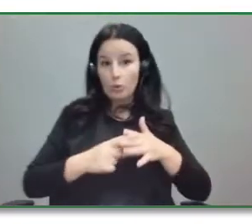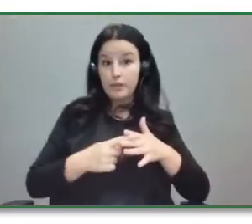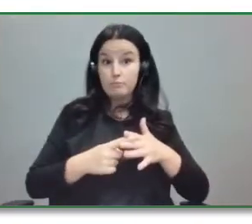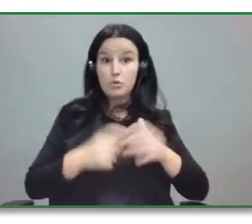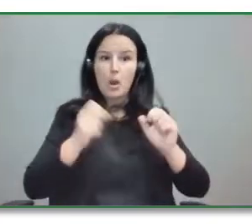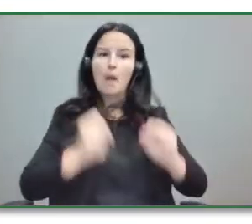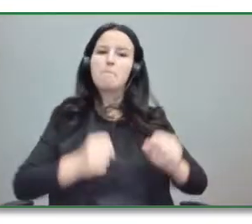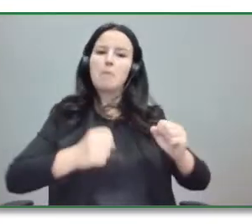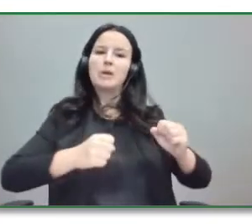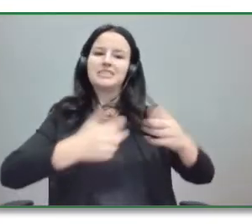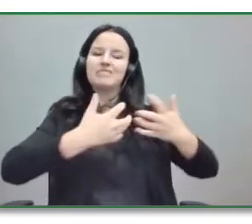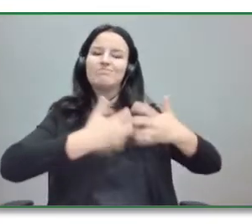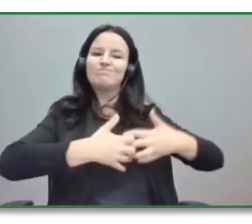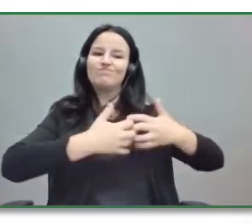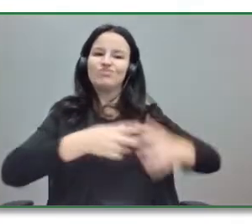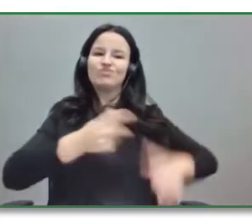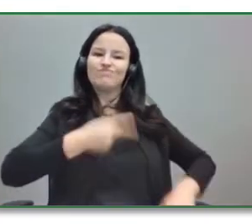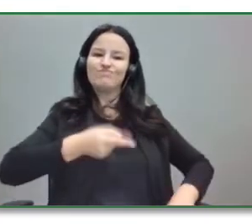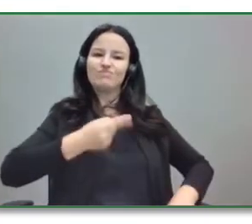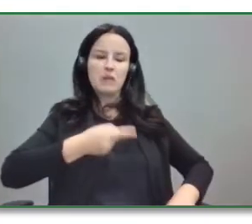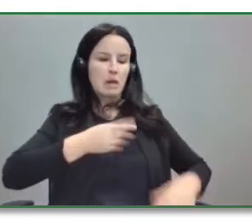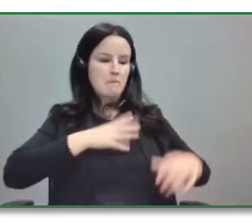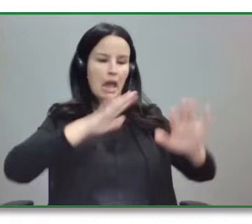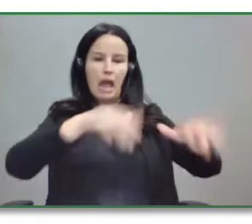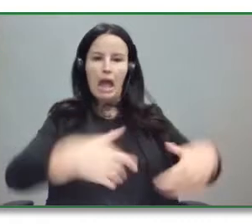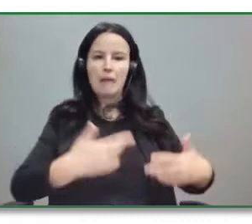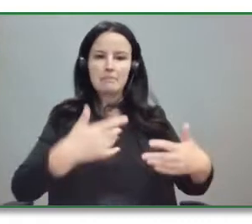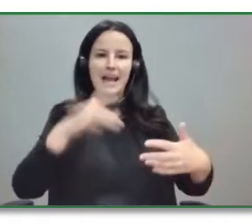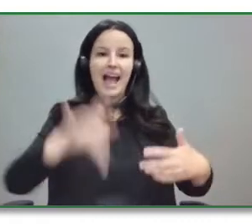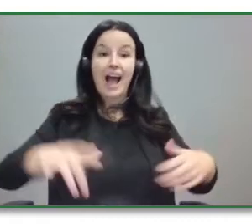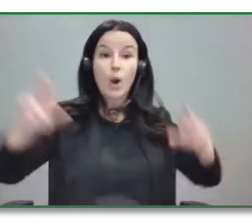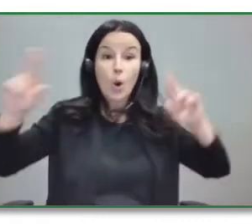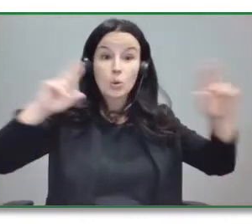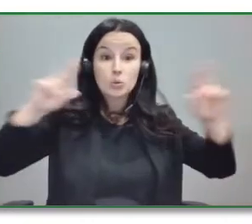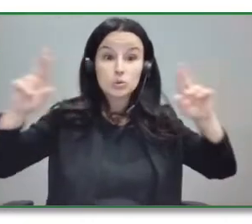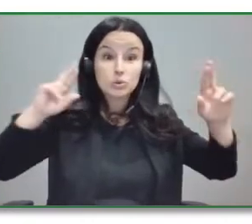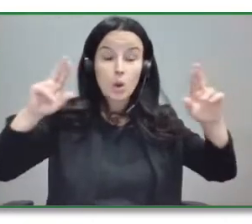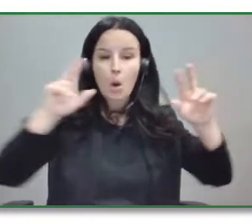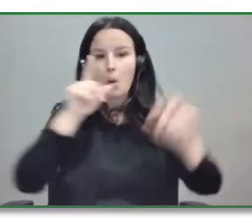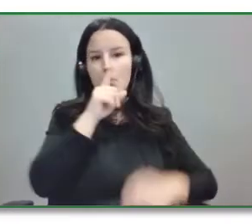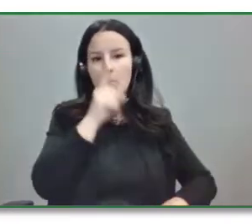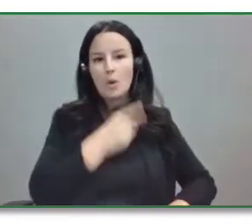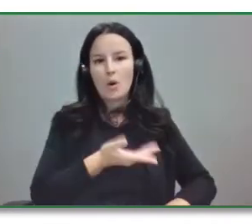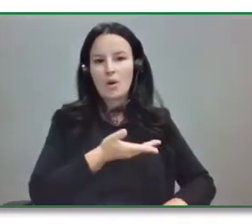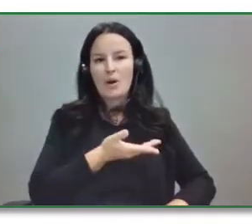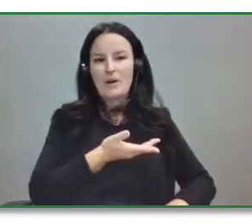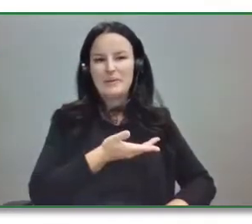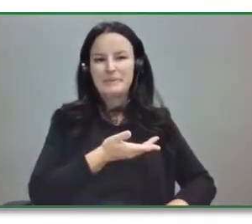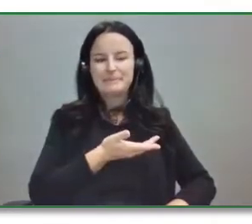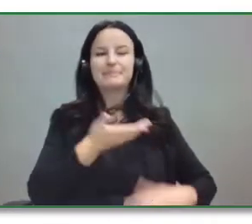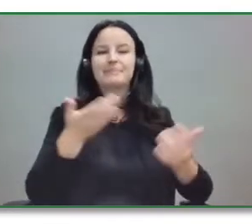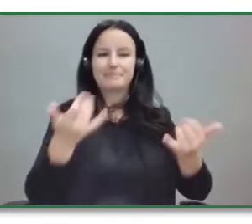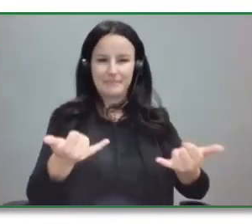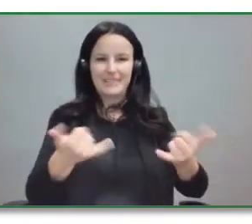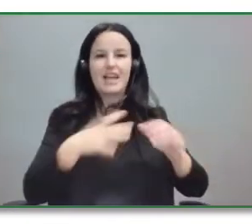mais à un moment donné, on n'a plus pu le faire en raison du son. Maintenant, on a une